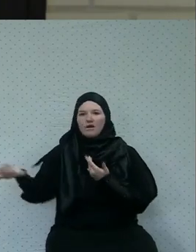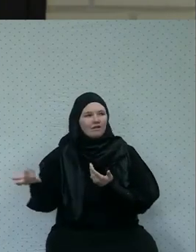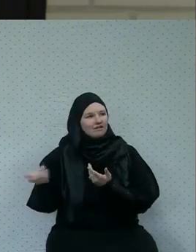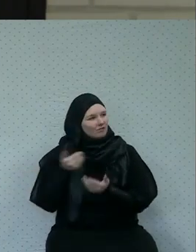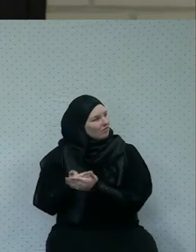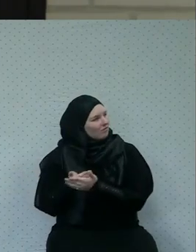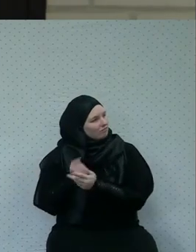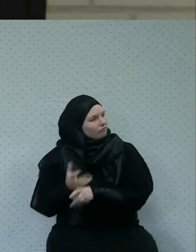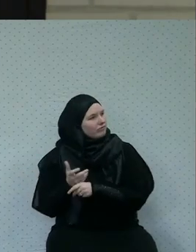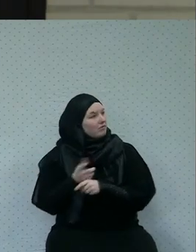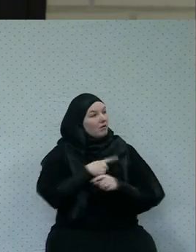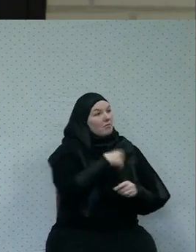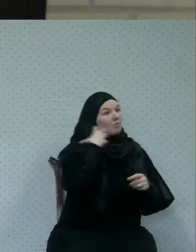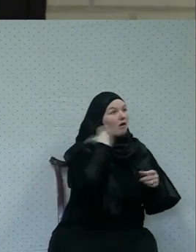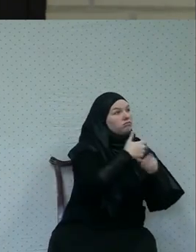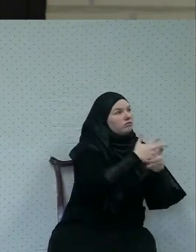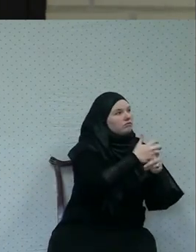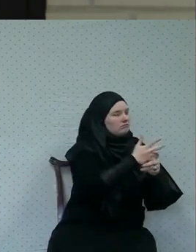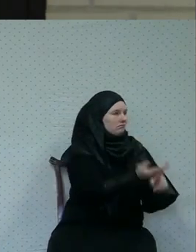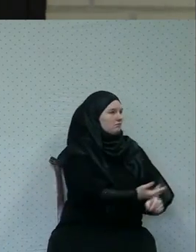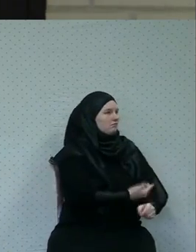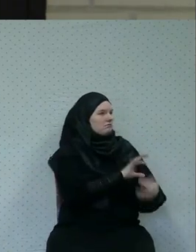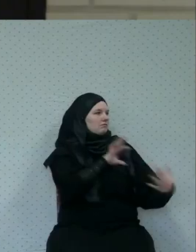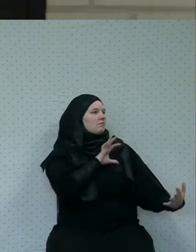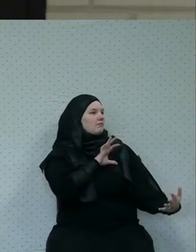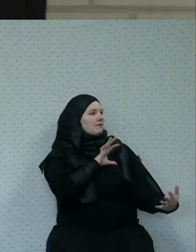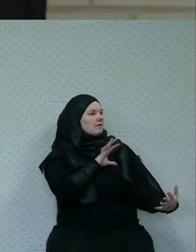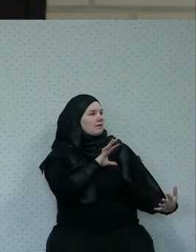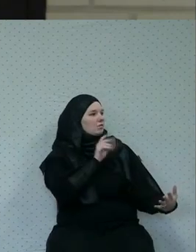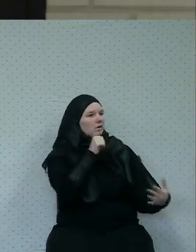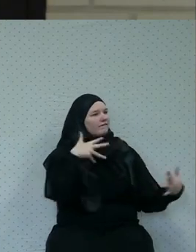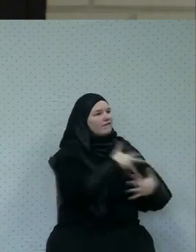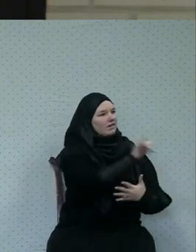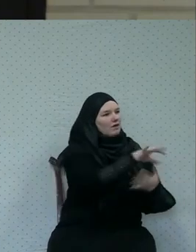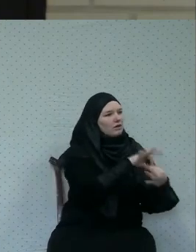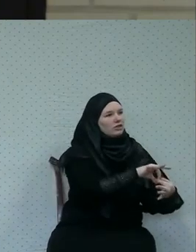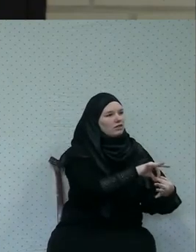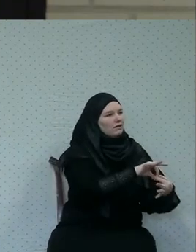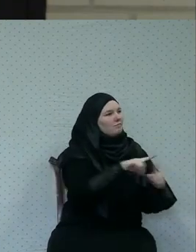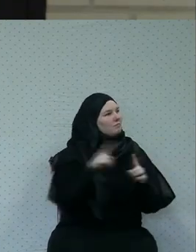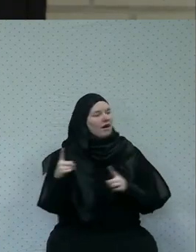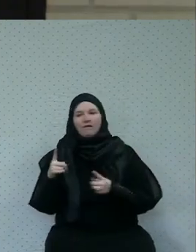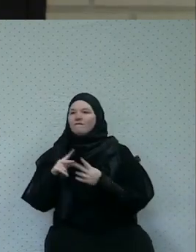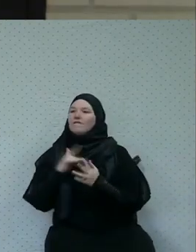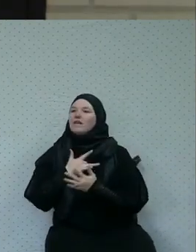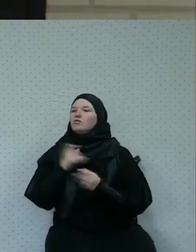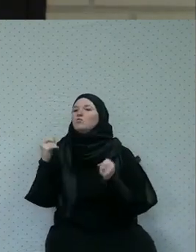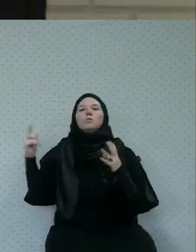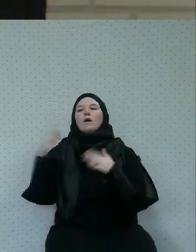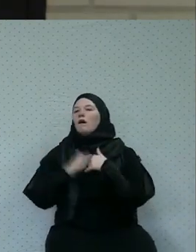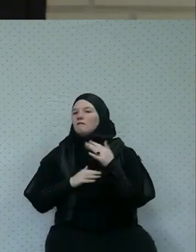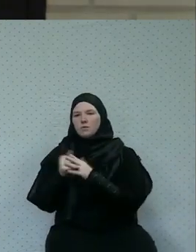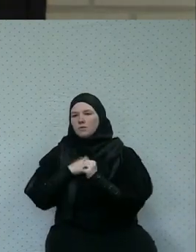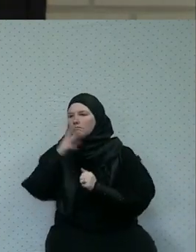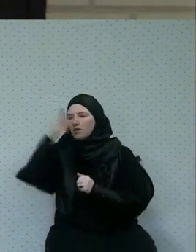But do you know what? The Quran says, فَإِنَّهُ لَا يَأْمَنُ مَكْرَ اللَّهِ